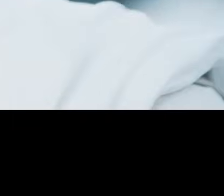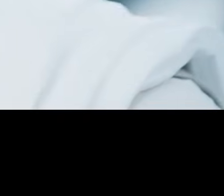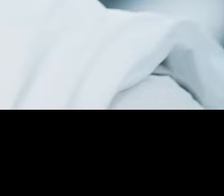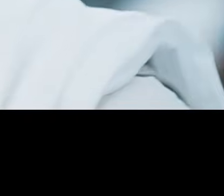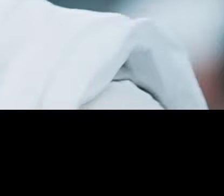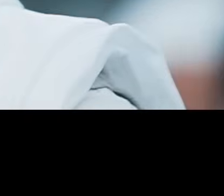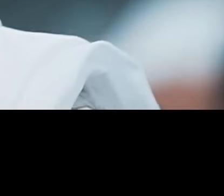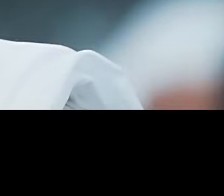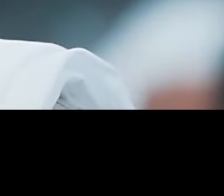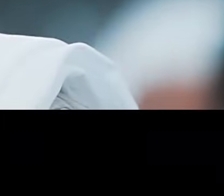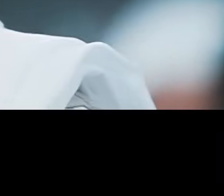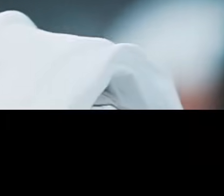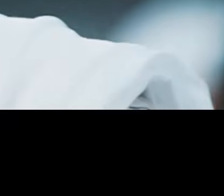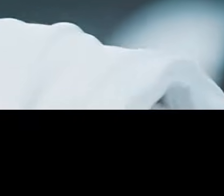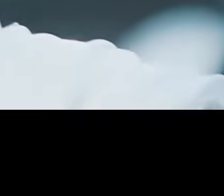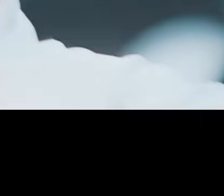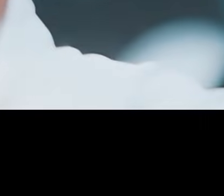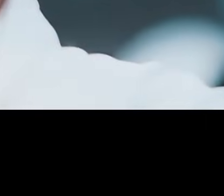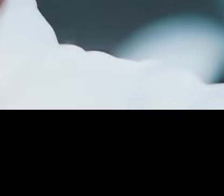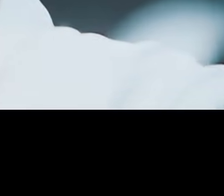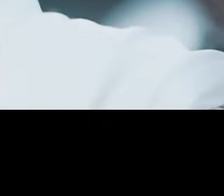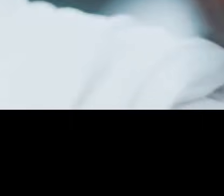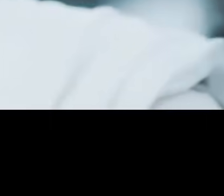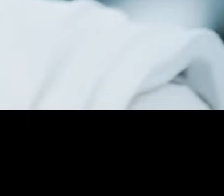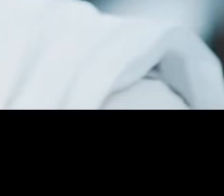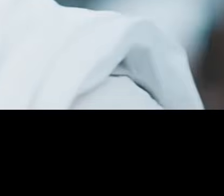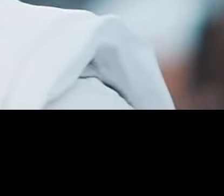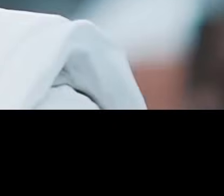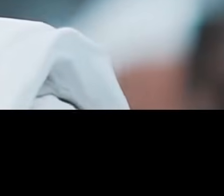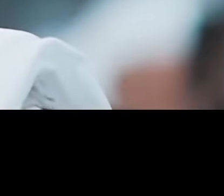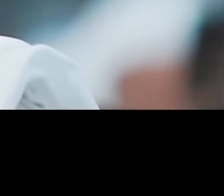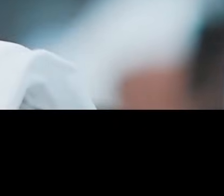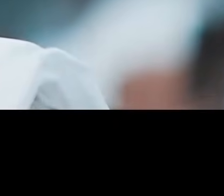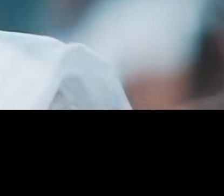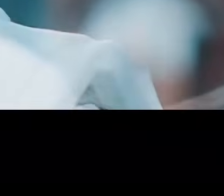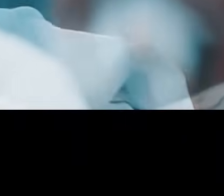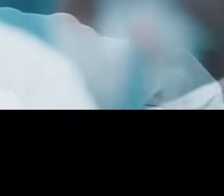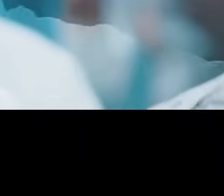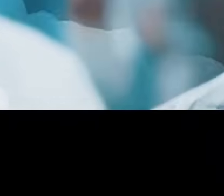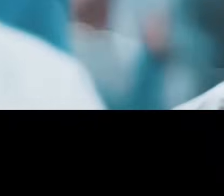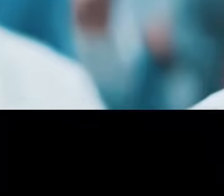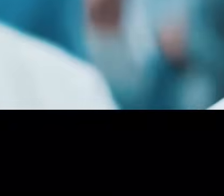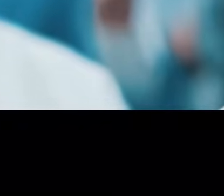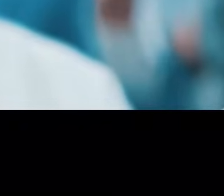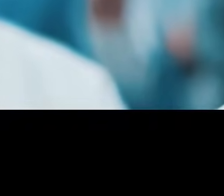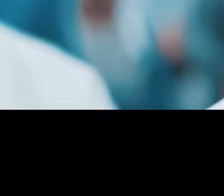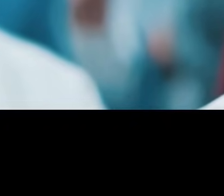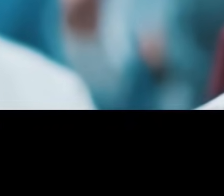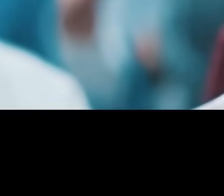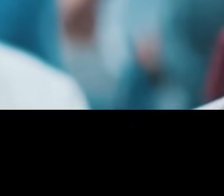antara umatku adalah mereka yang paling banyak ingat mati lalu mempersiapkan hidup setelah